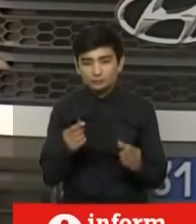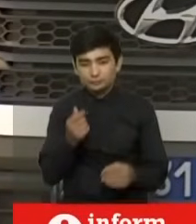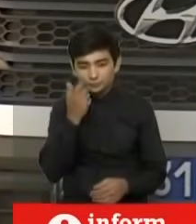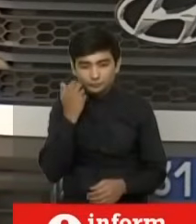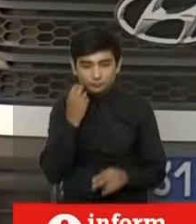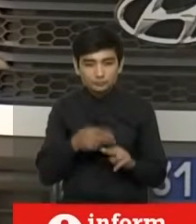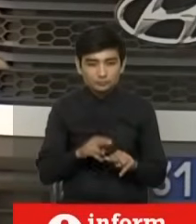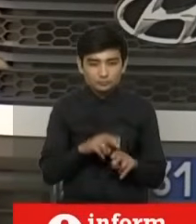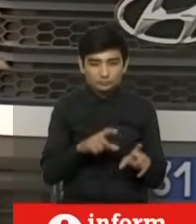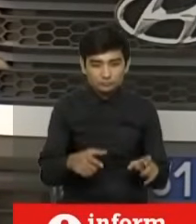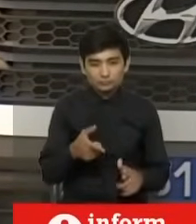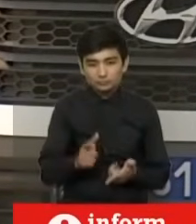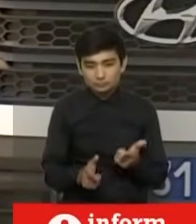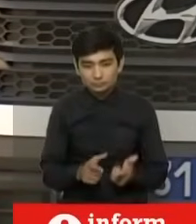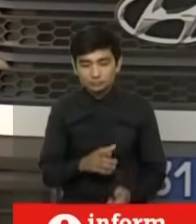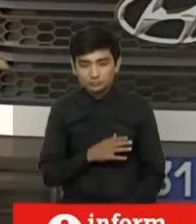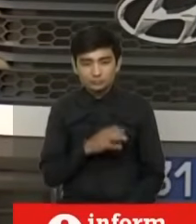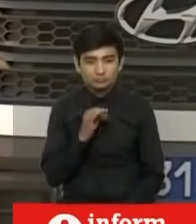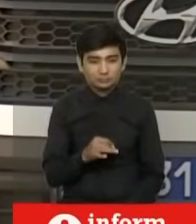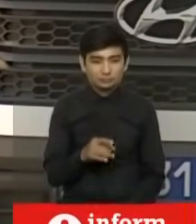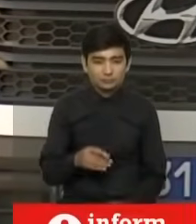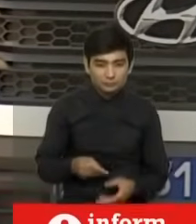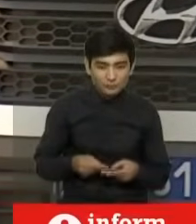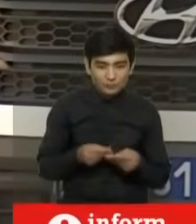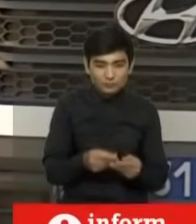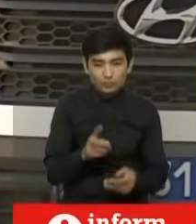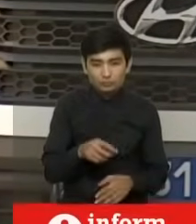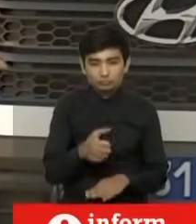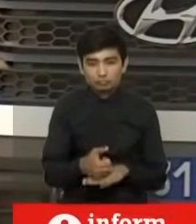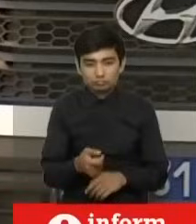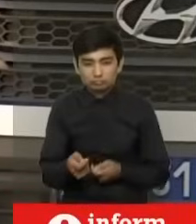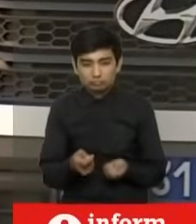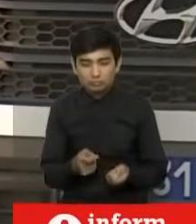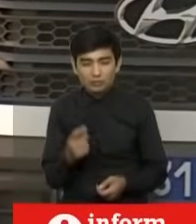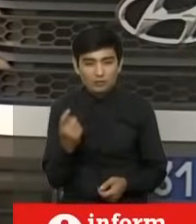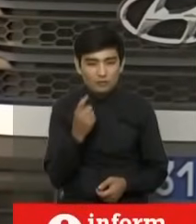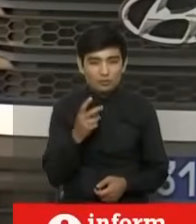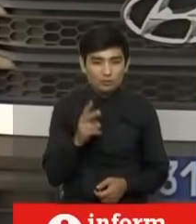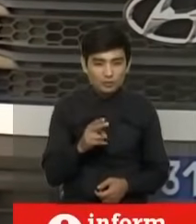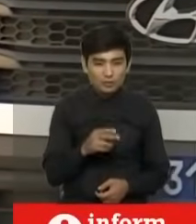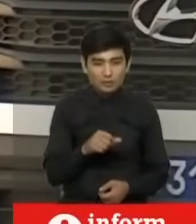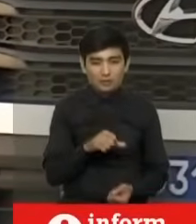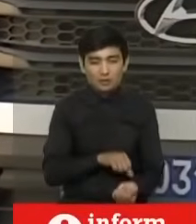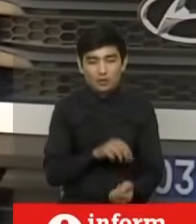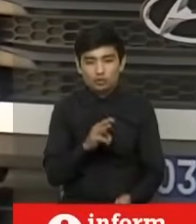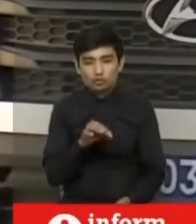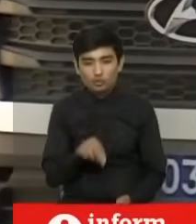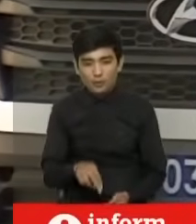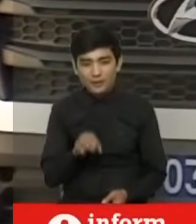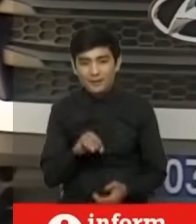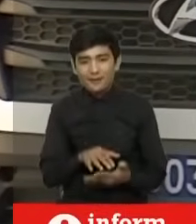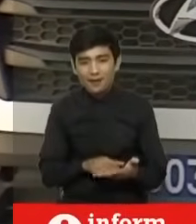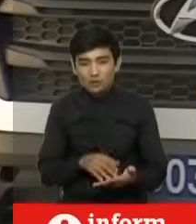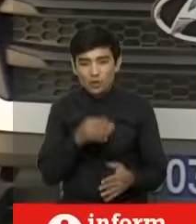используют те, кто действительно именно манипулирует. Это, получается, владельцы, получается, наркошопов идут. Дальше